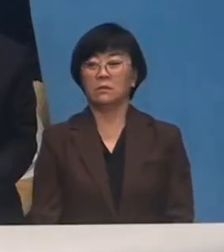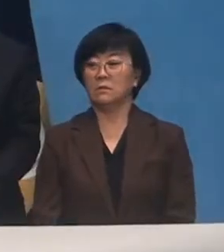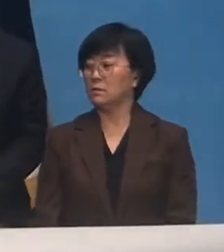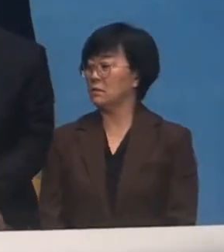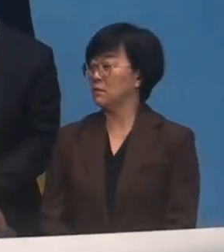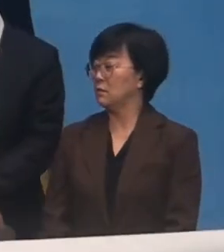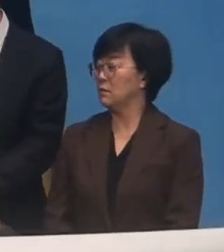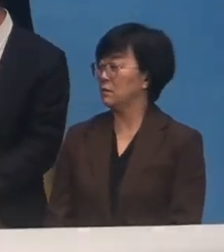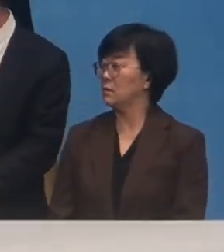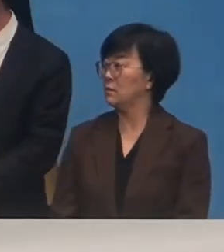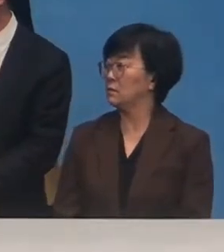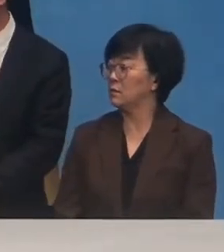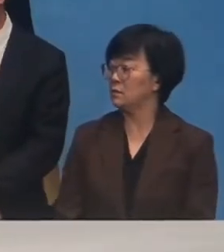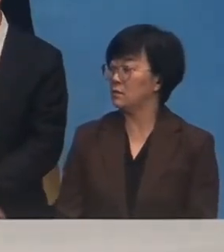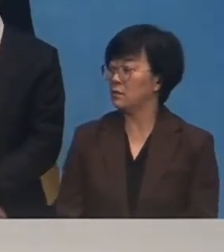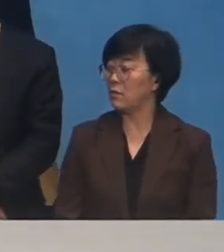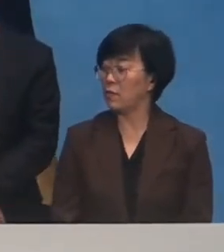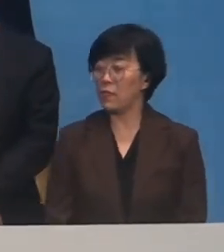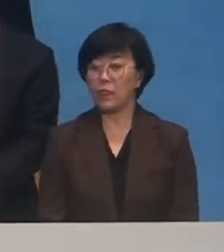글쎄요, 그냥 불러만 보여주세요.